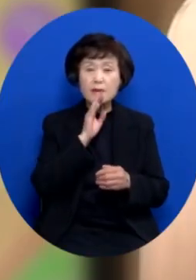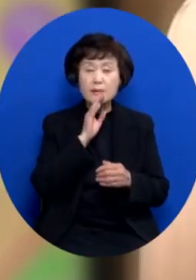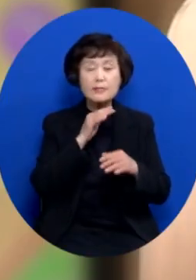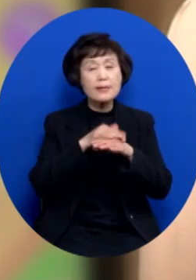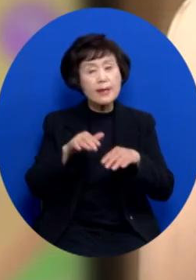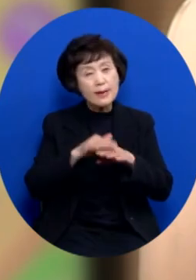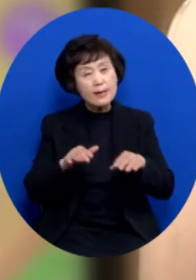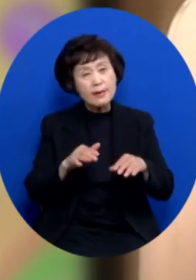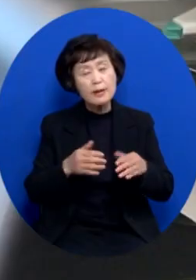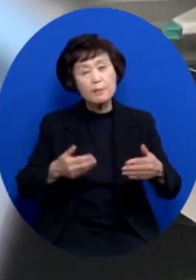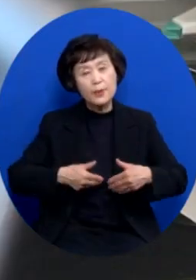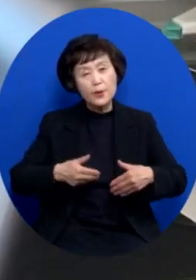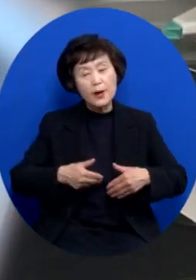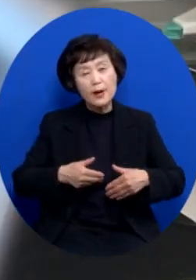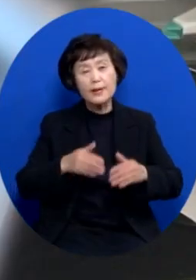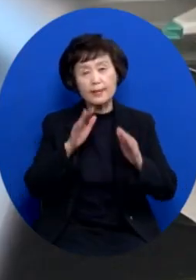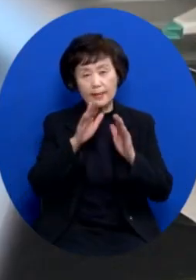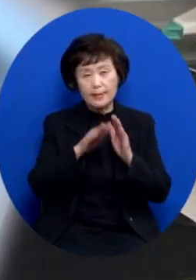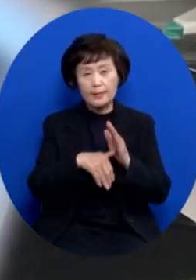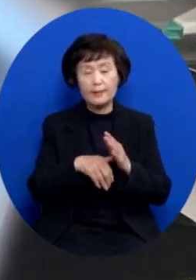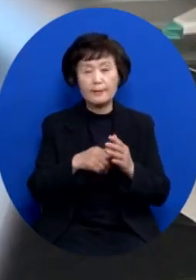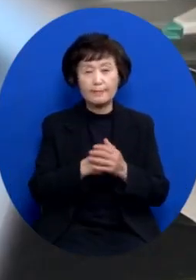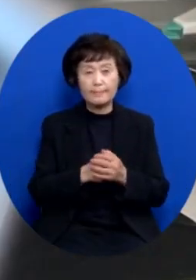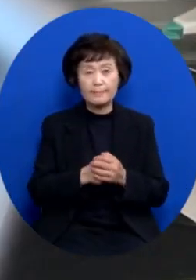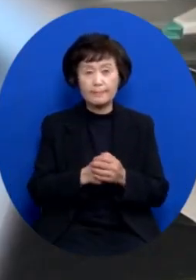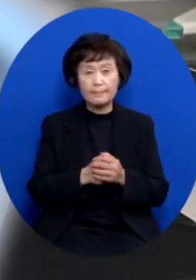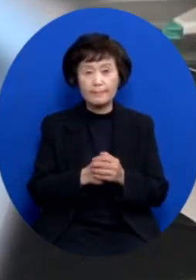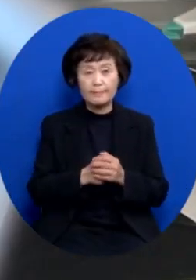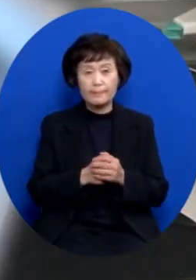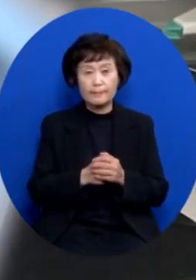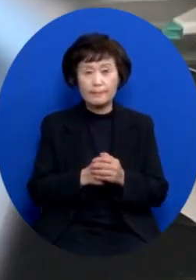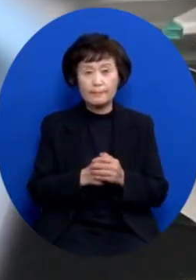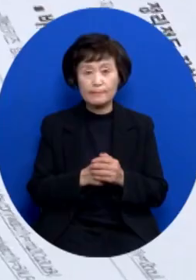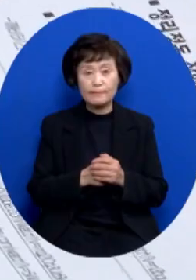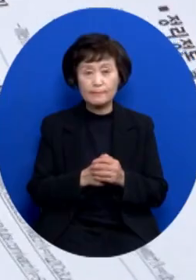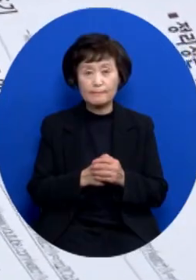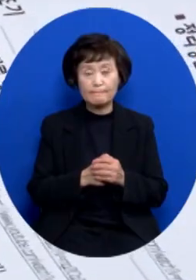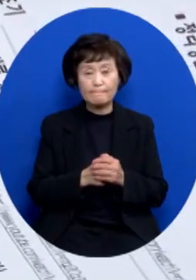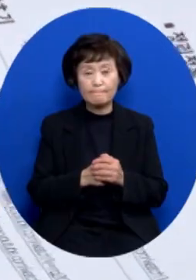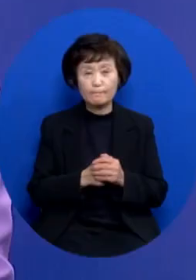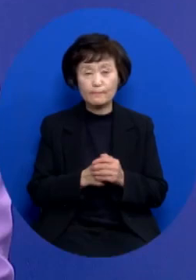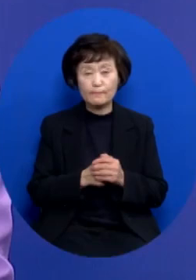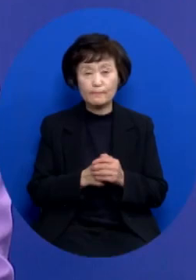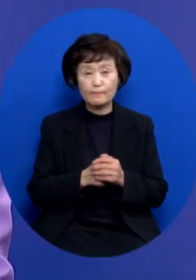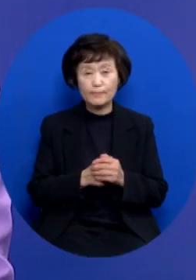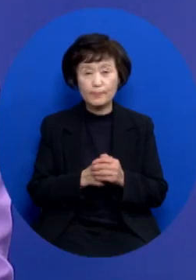해결책 마련이 필요한 시점입니다. CTS 뉴스 김인혜입니다.